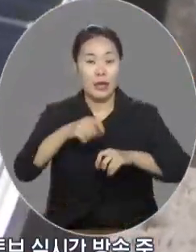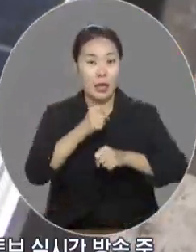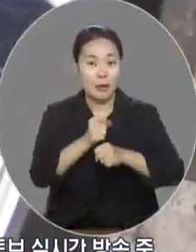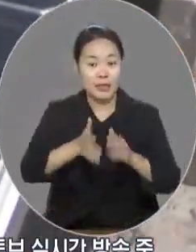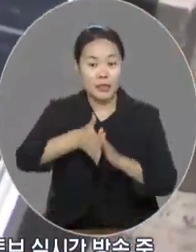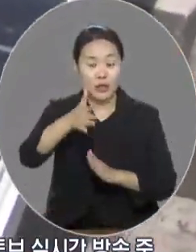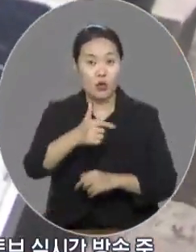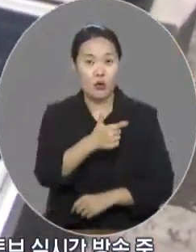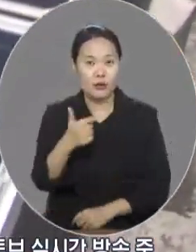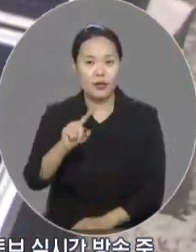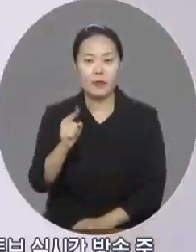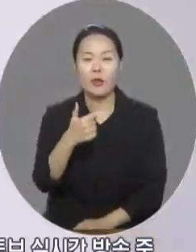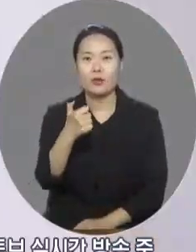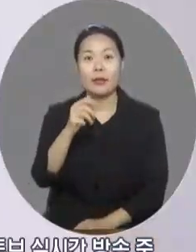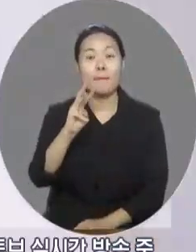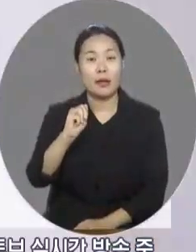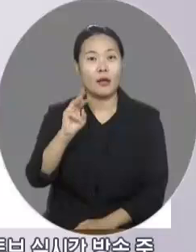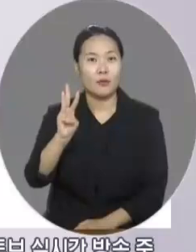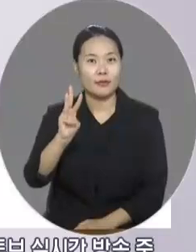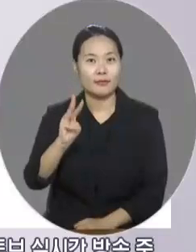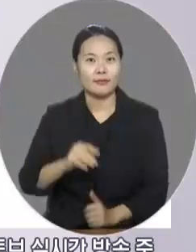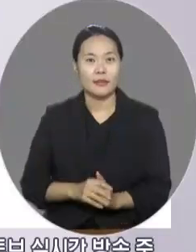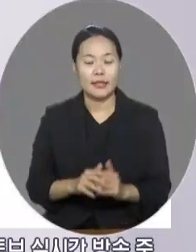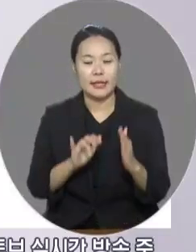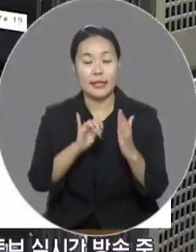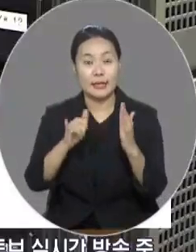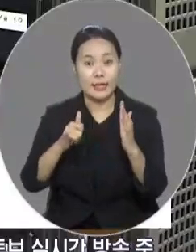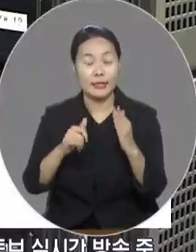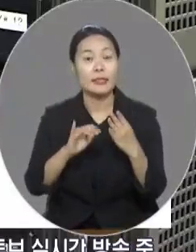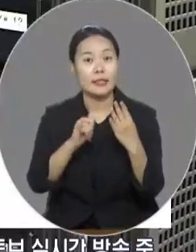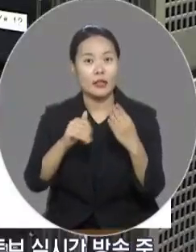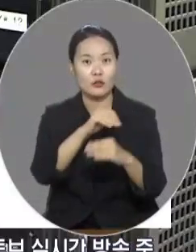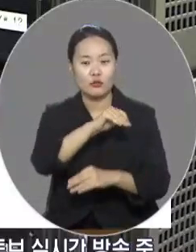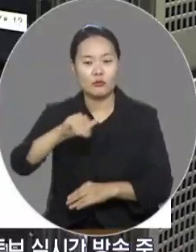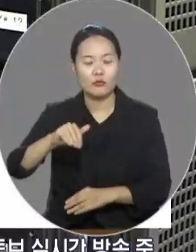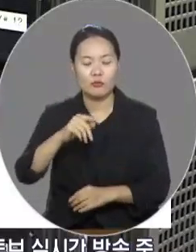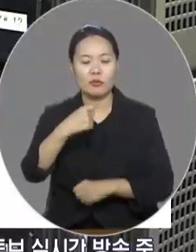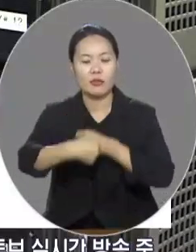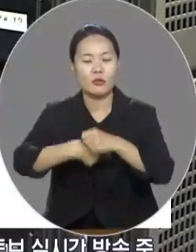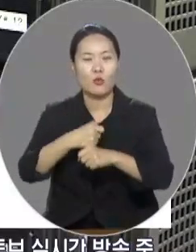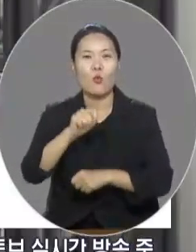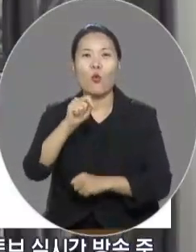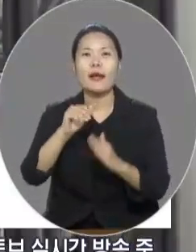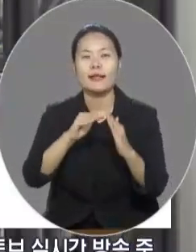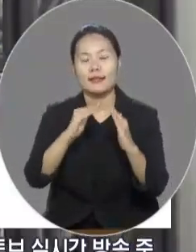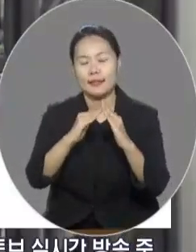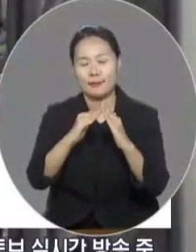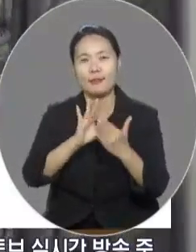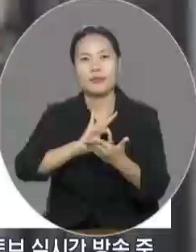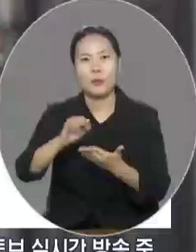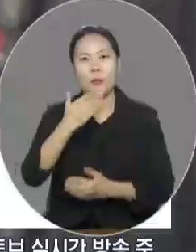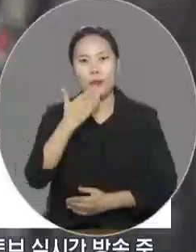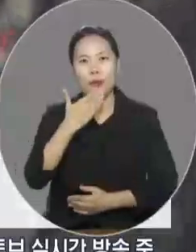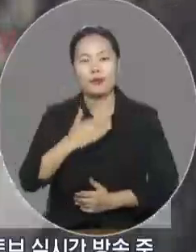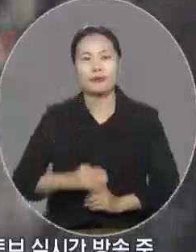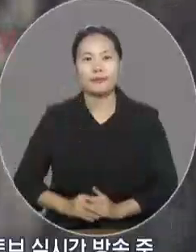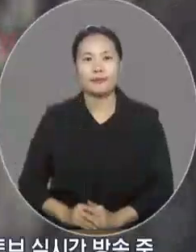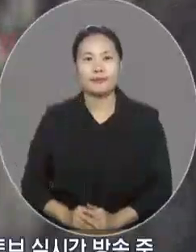설비 규모는 150메가와트. 4인 가족 기준으로 연간 5만 세대가 사용할 수 있는